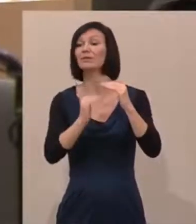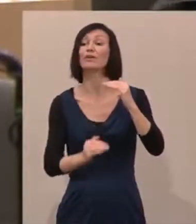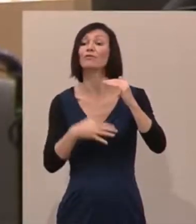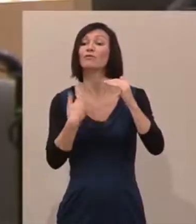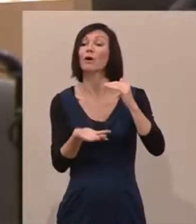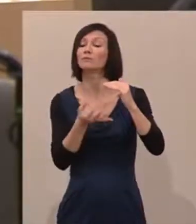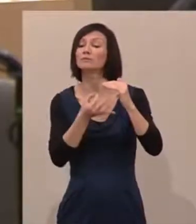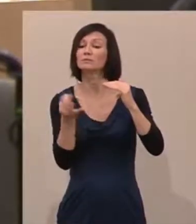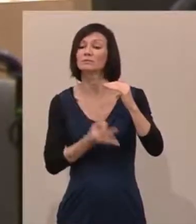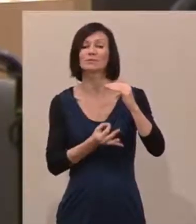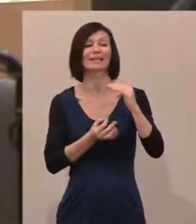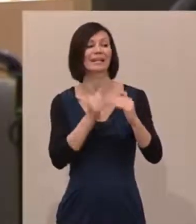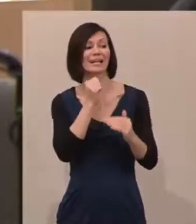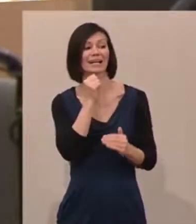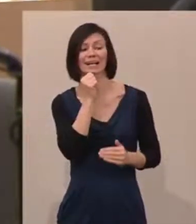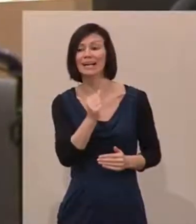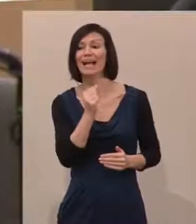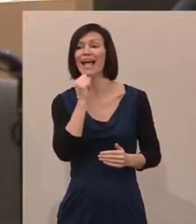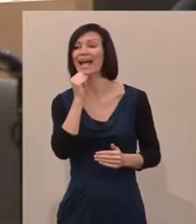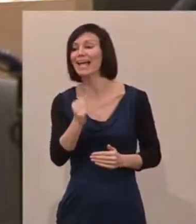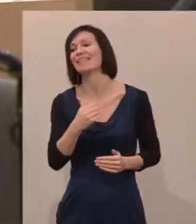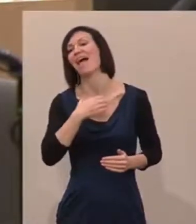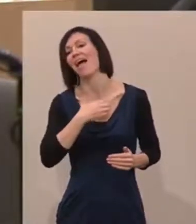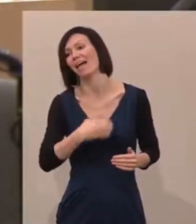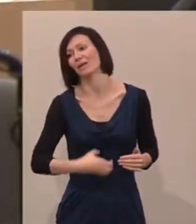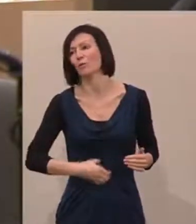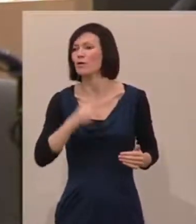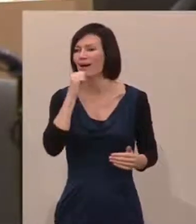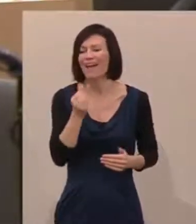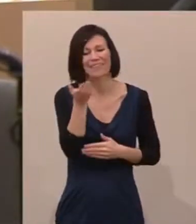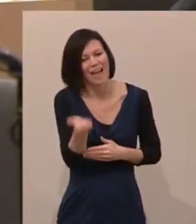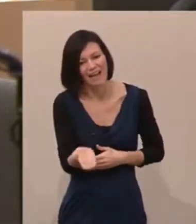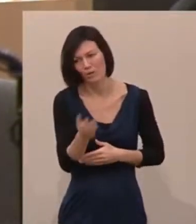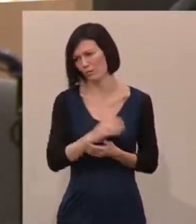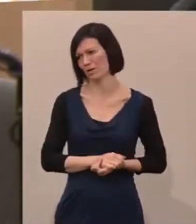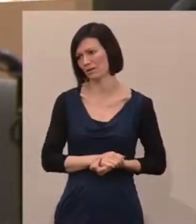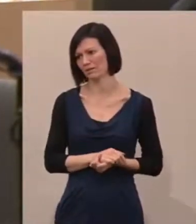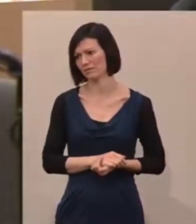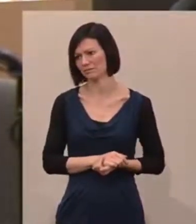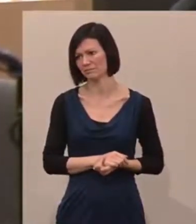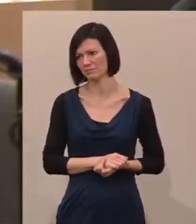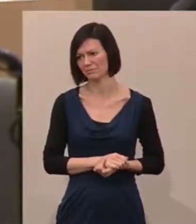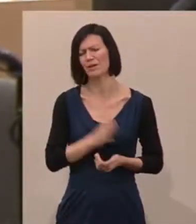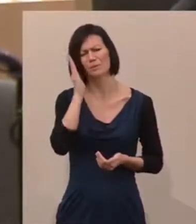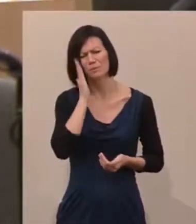50% verfügen über praktisch kein Einkommen. Schauen Sie sich einmal